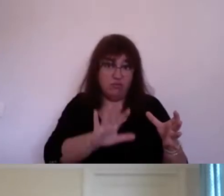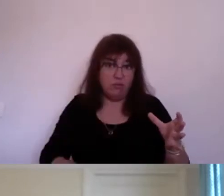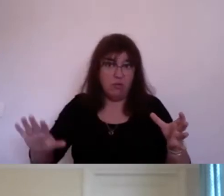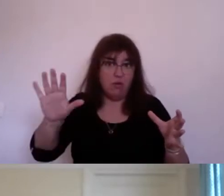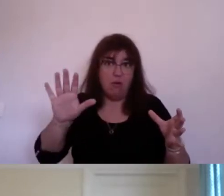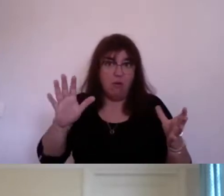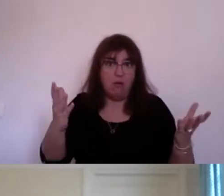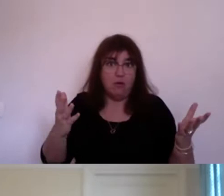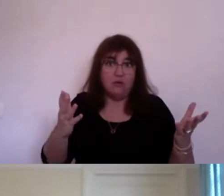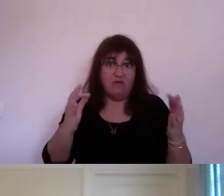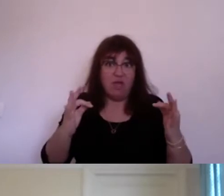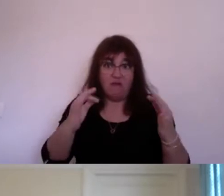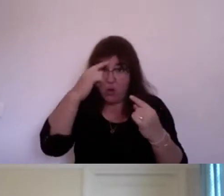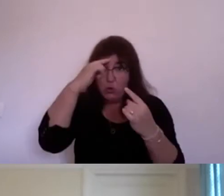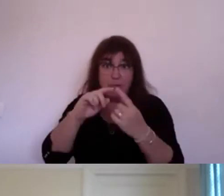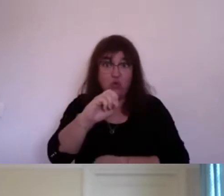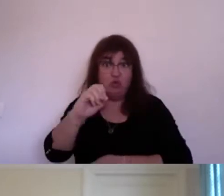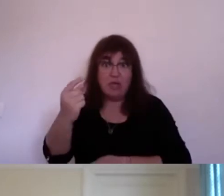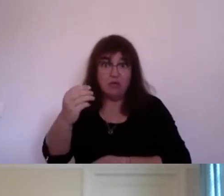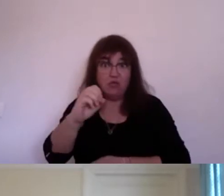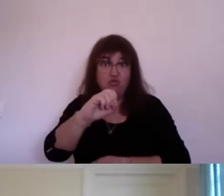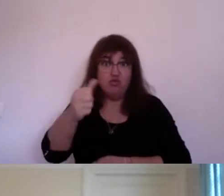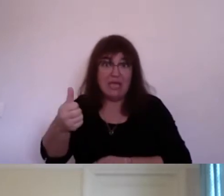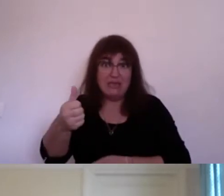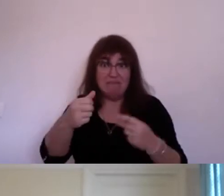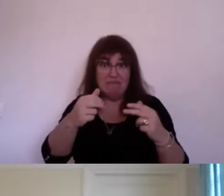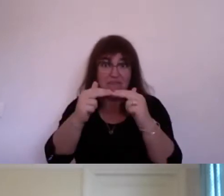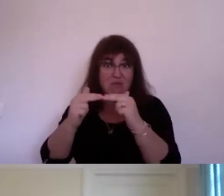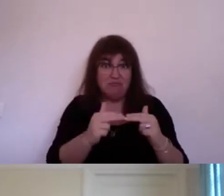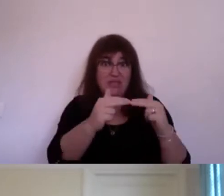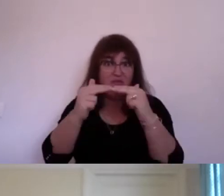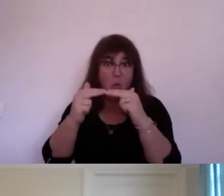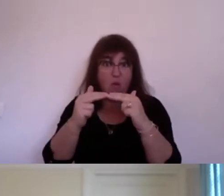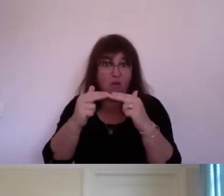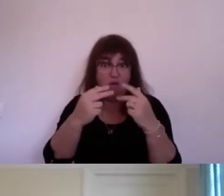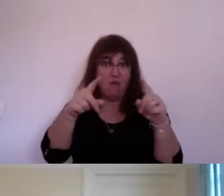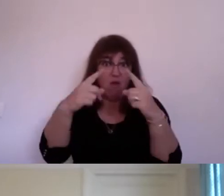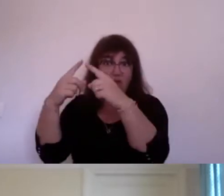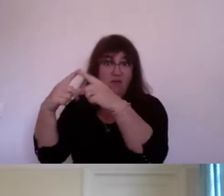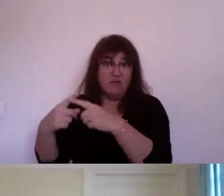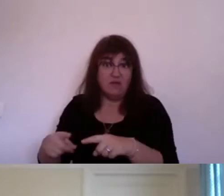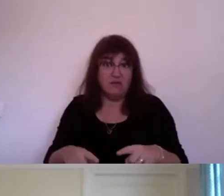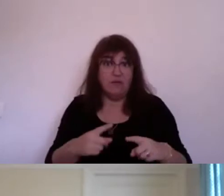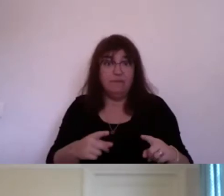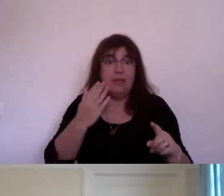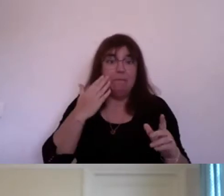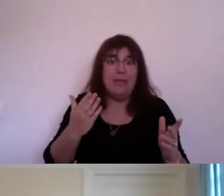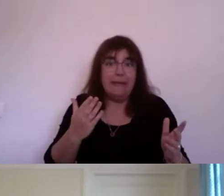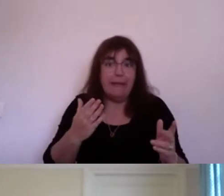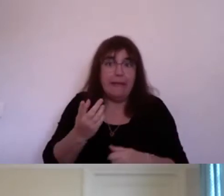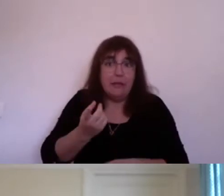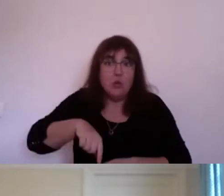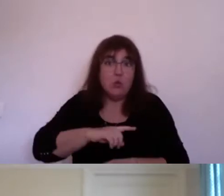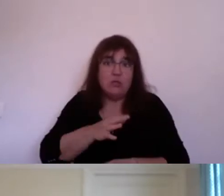réelle au niveau du numérique. Donc, mais là, par contre, en tant qu'établissement culturel, il me semble difficile de pouvoir y répondre en tant que